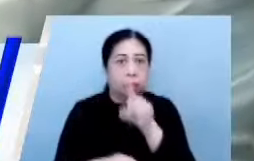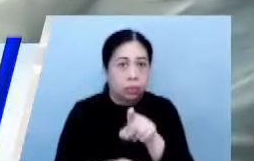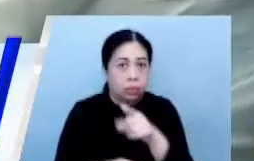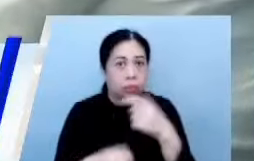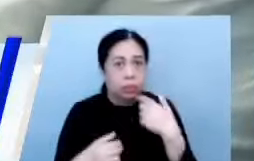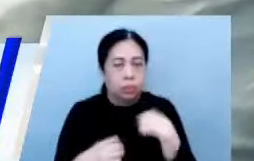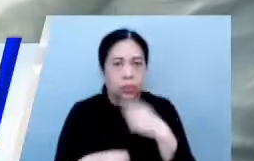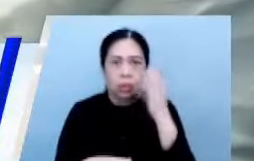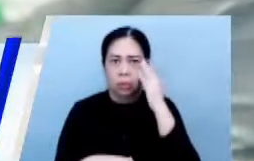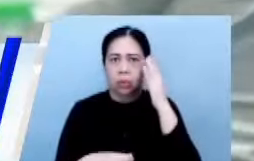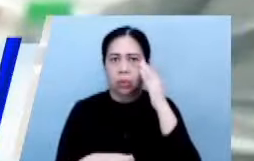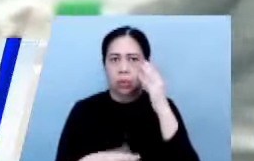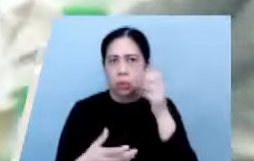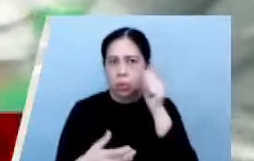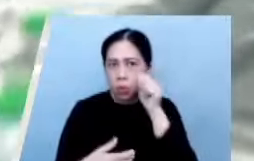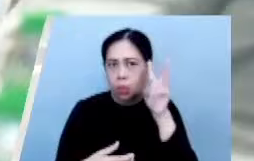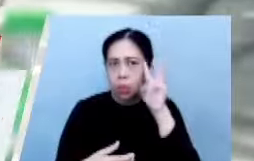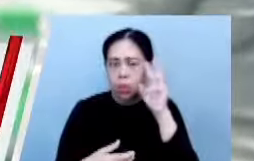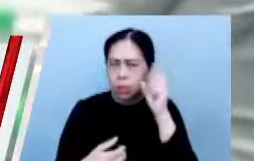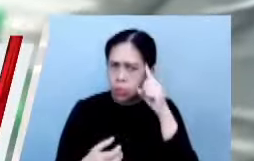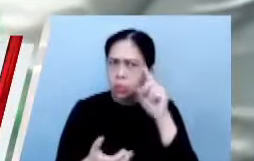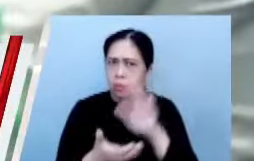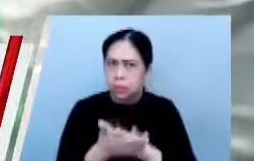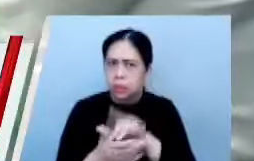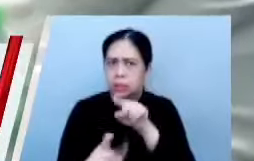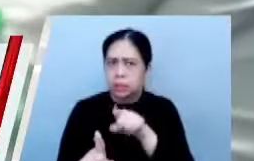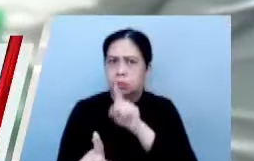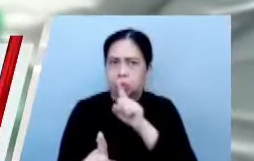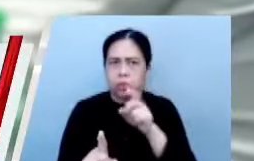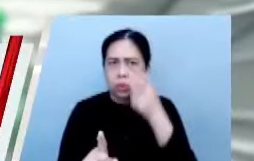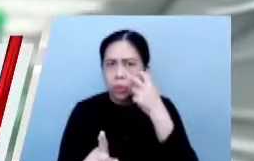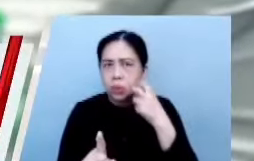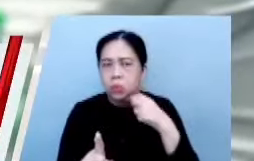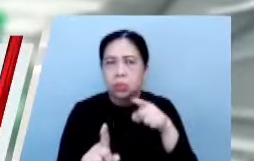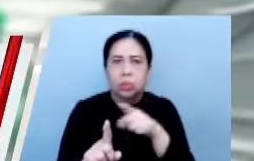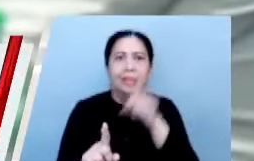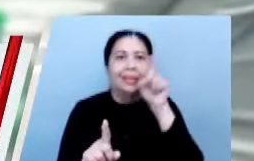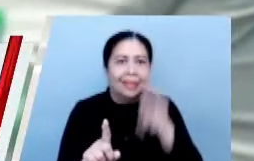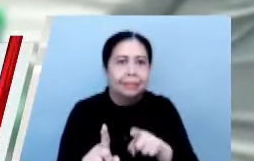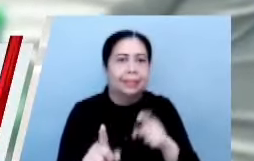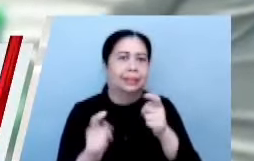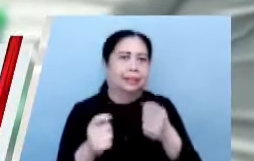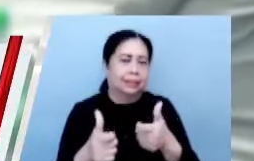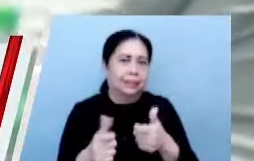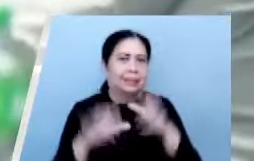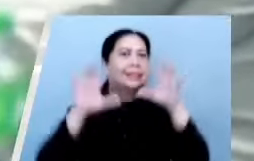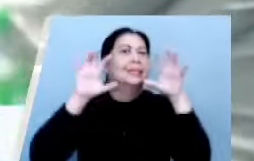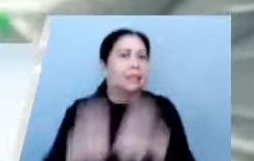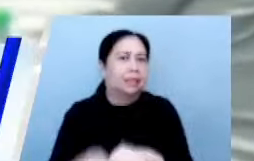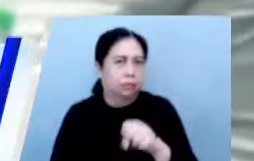knowledge at strongly believe ka na itong mga ito yung suspects, immediately inarrest mo.